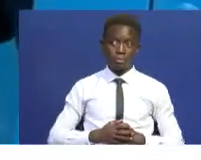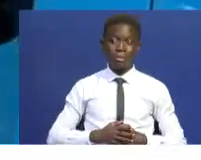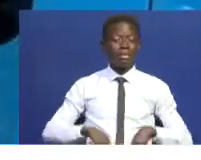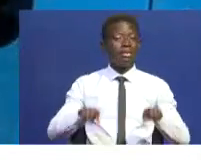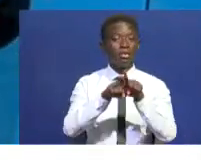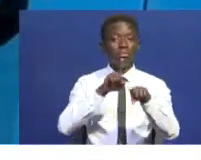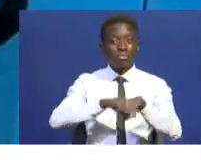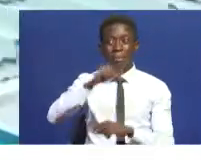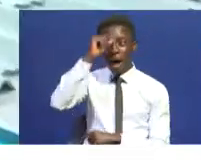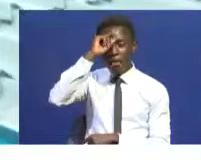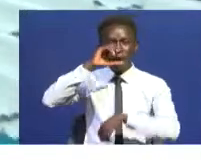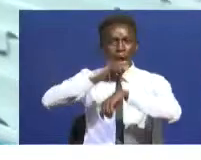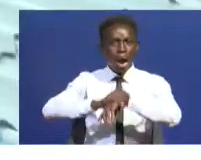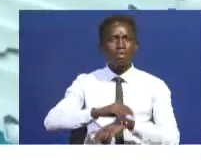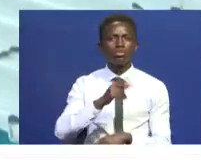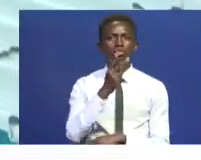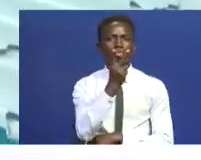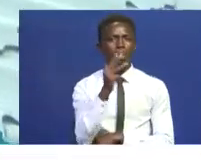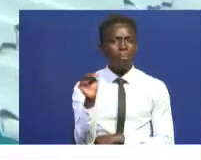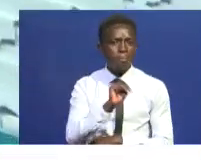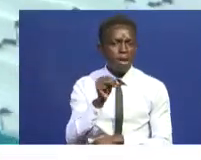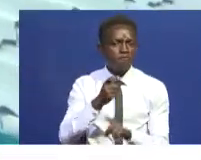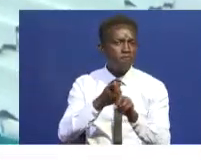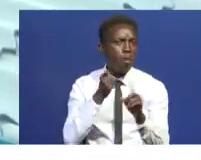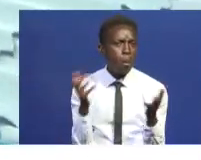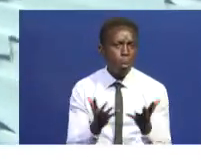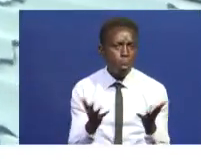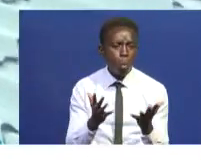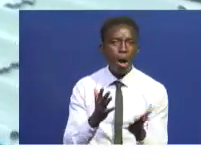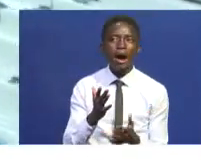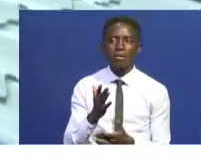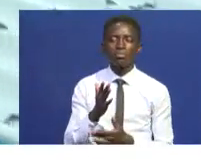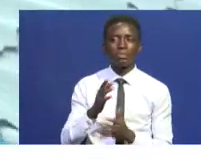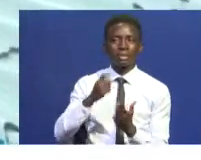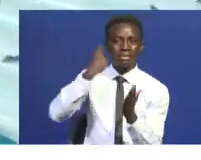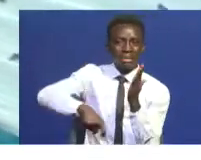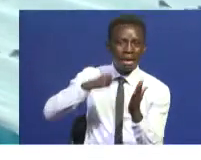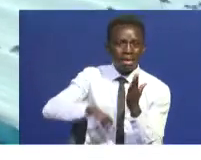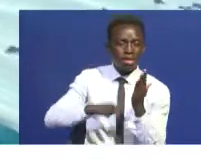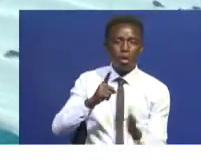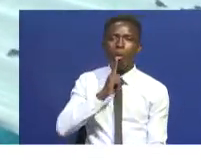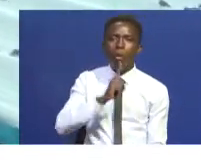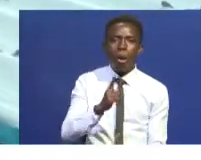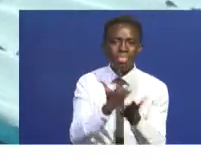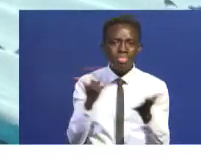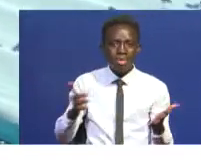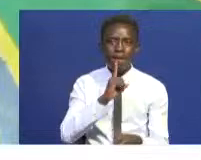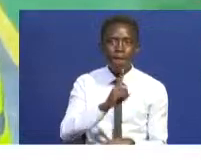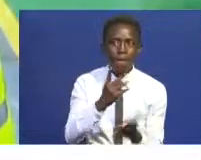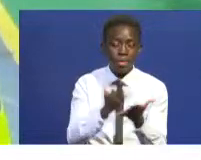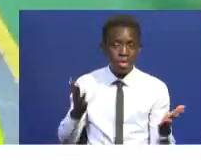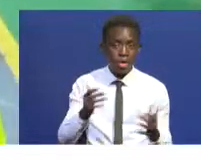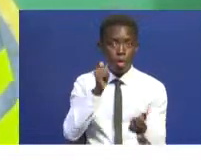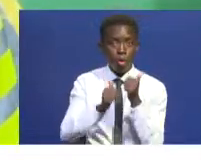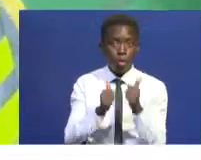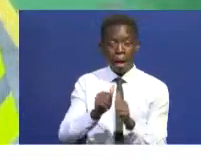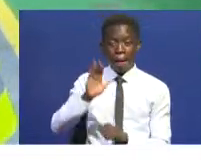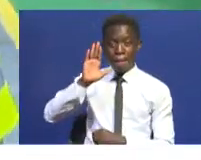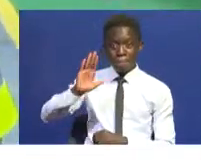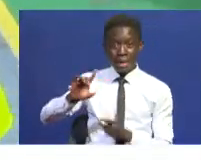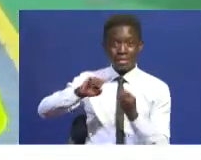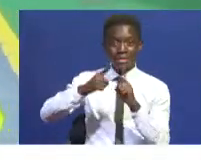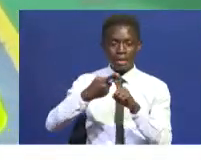imepata shilingi milioni 200 kutokana na ushuru wa uagizaji bidhaa ambao kiwango chake kilibadilishwa mwezi Juni